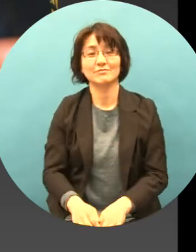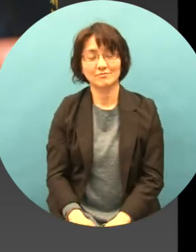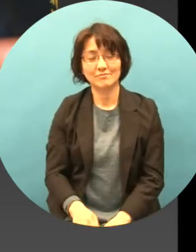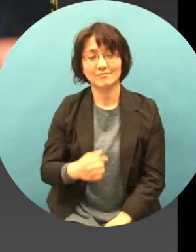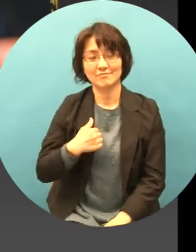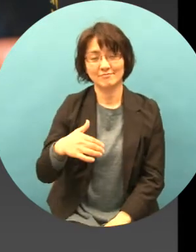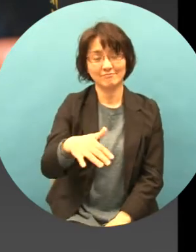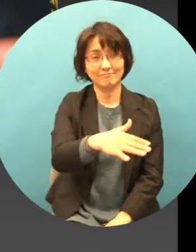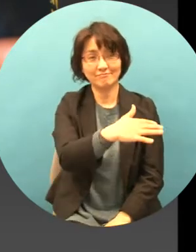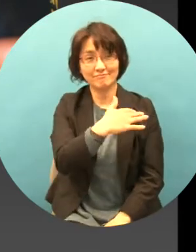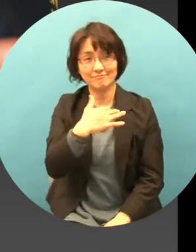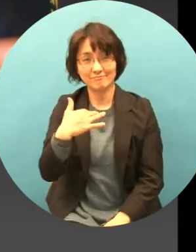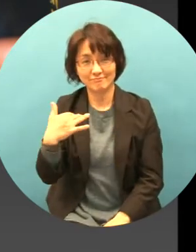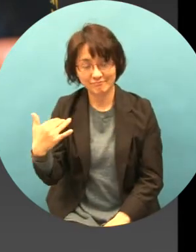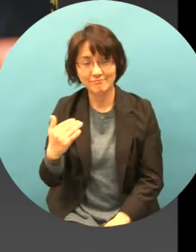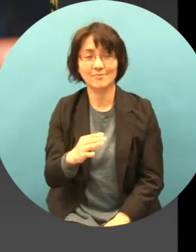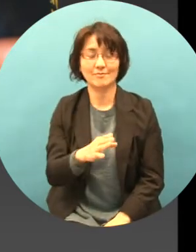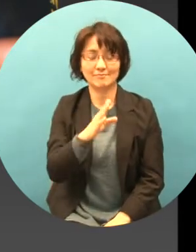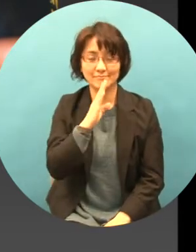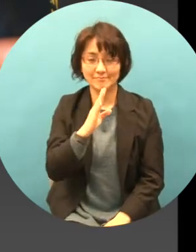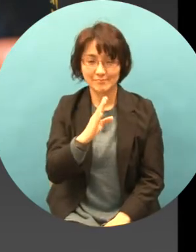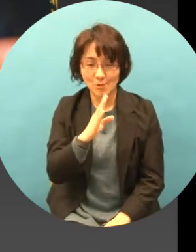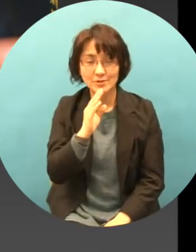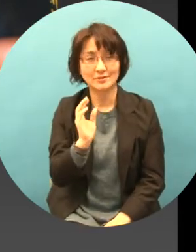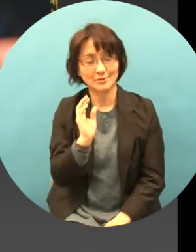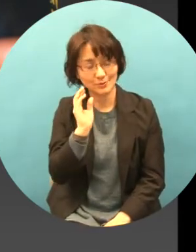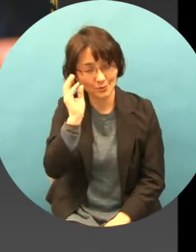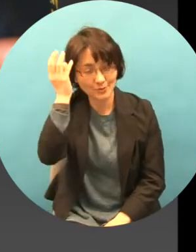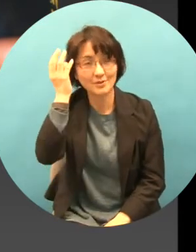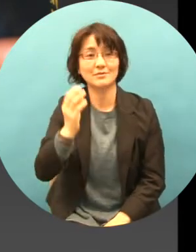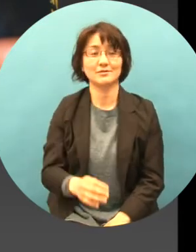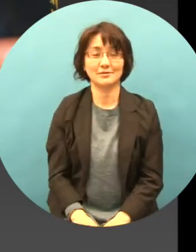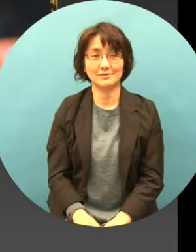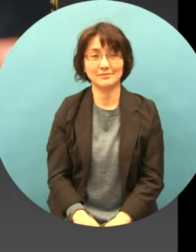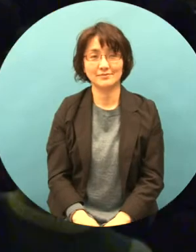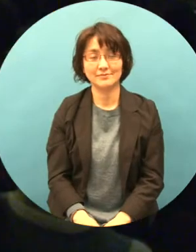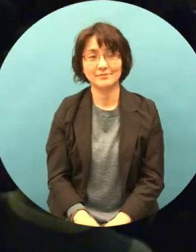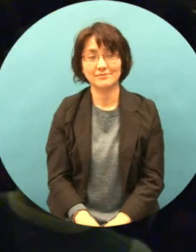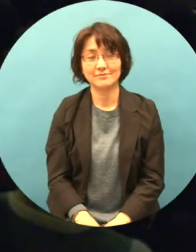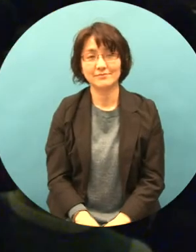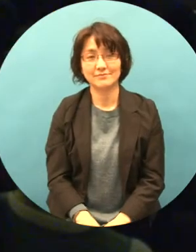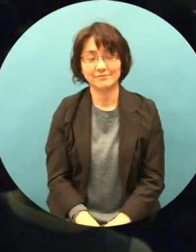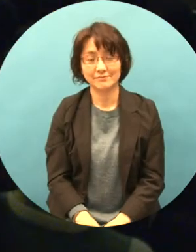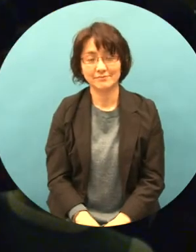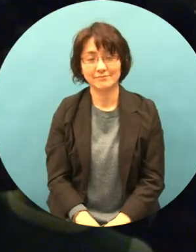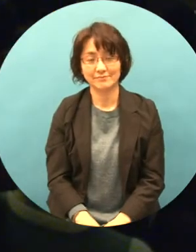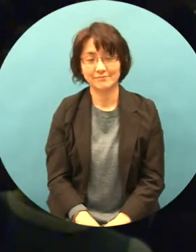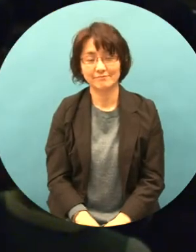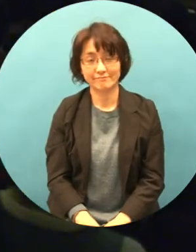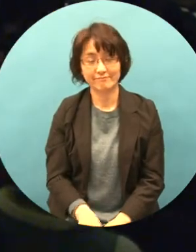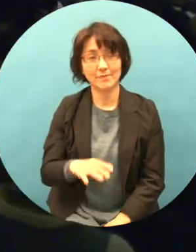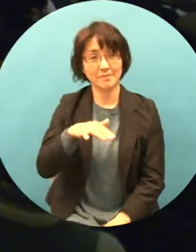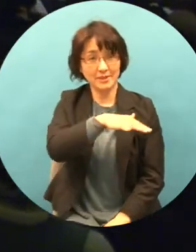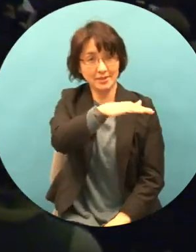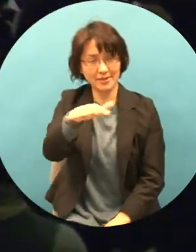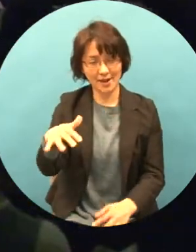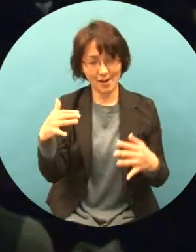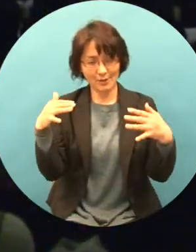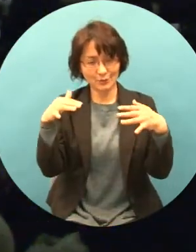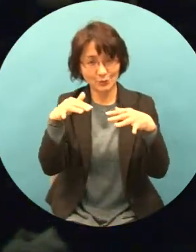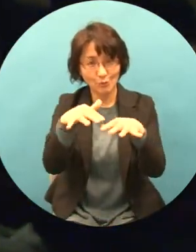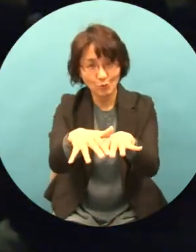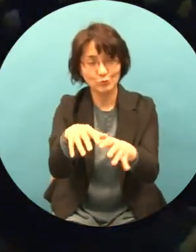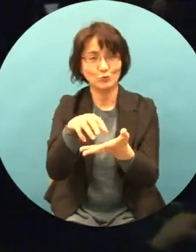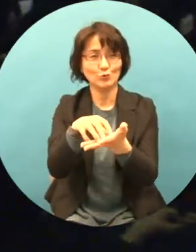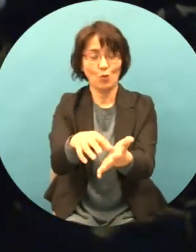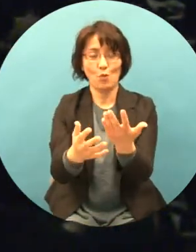き、スタッフ一同本当に感激しております。 そして注目を集める授